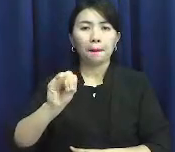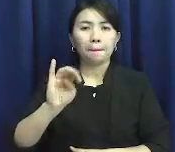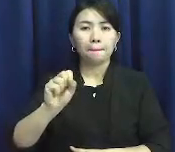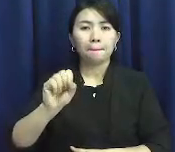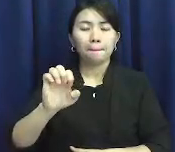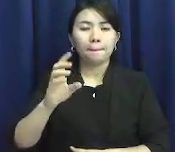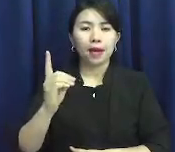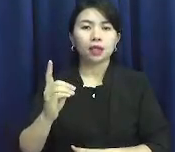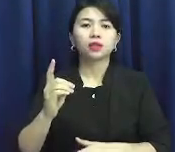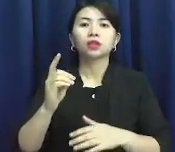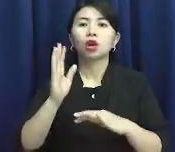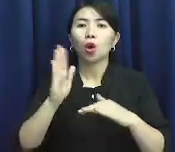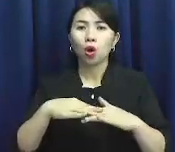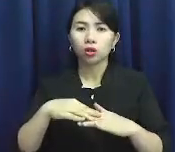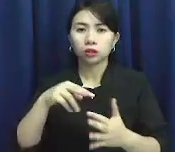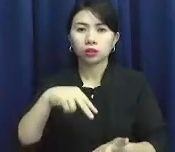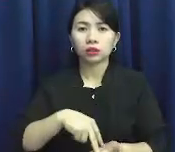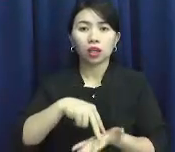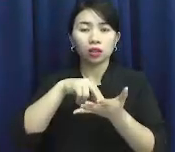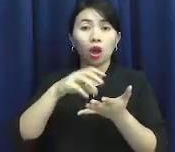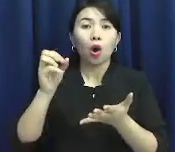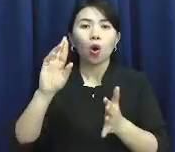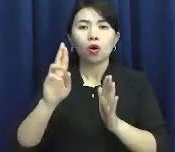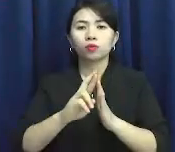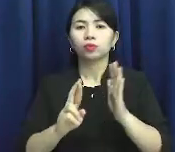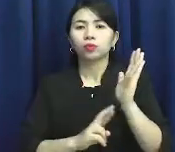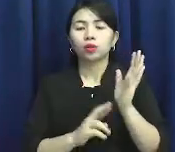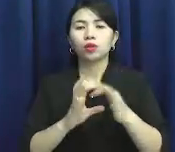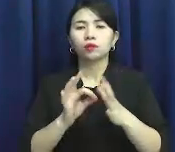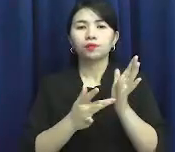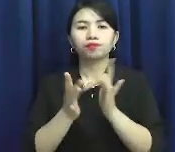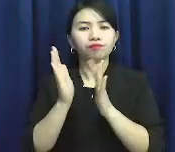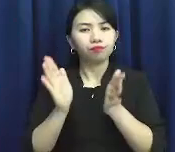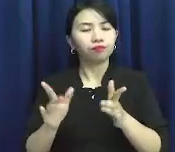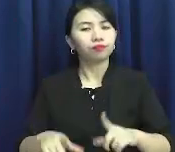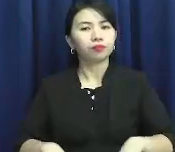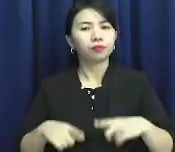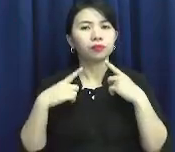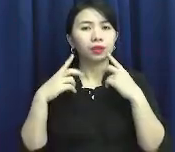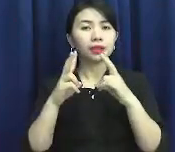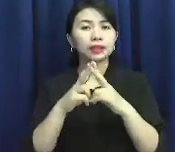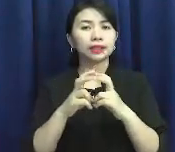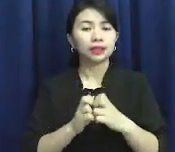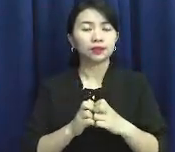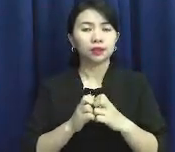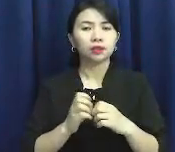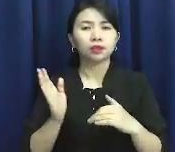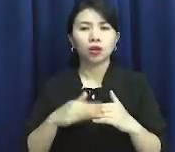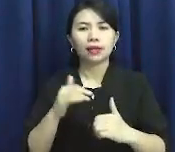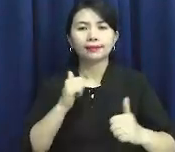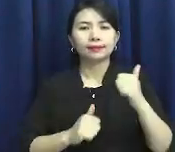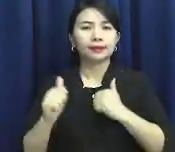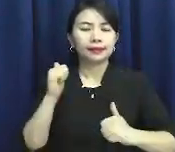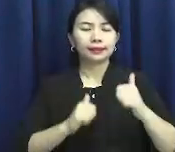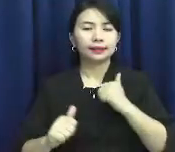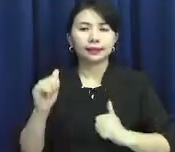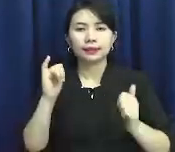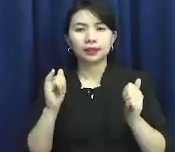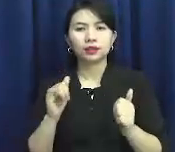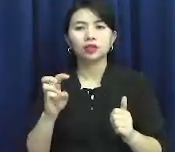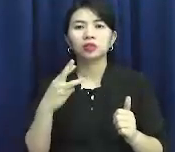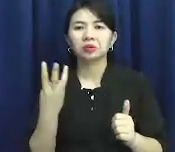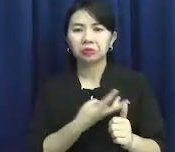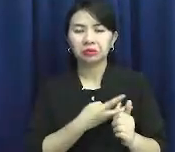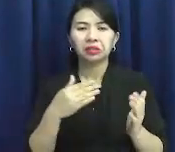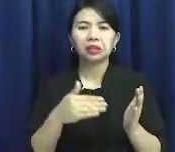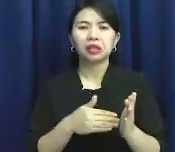sa standard, even, no, not only sa standard, but even, no, even sa mga activities na kukompromise